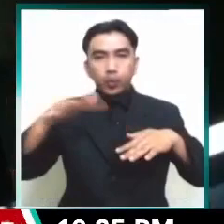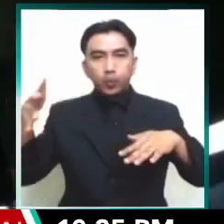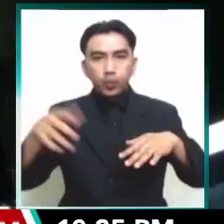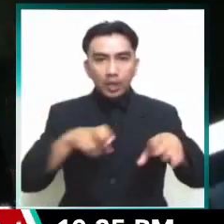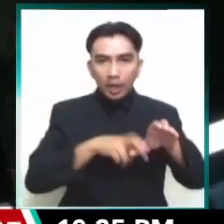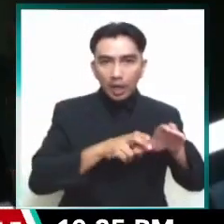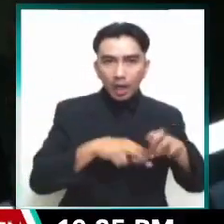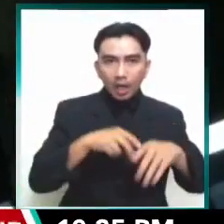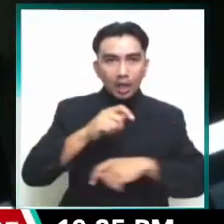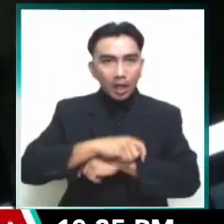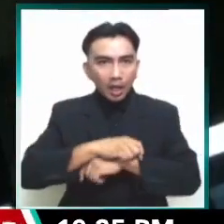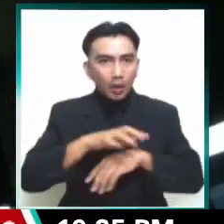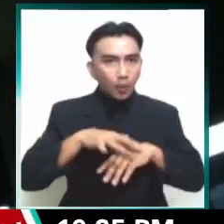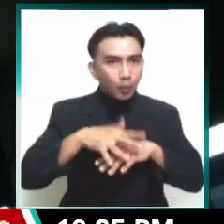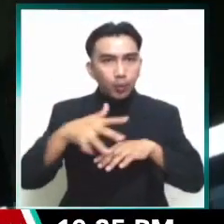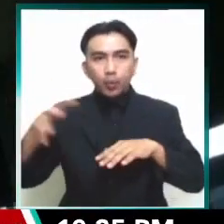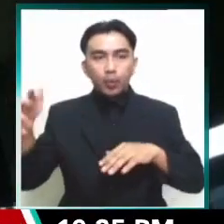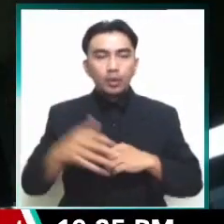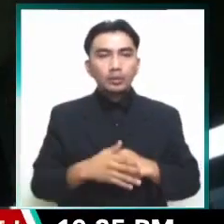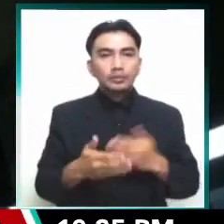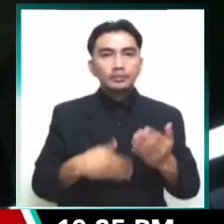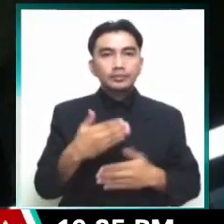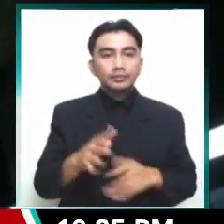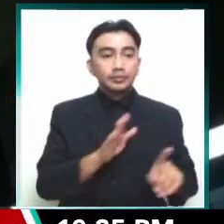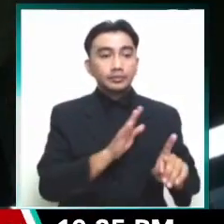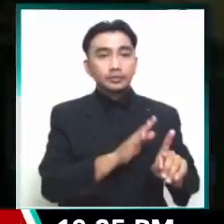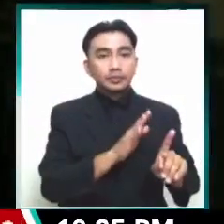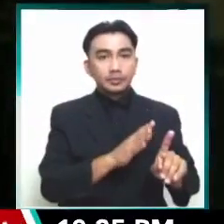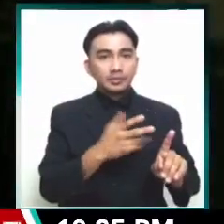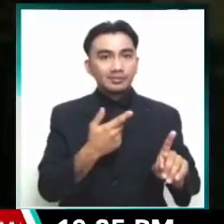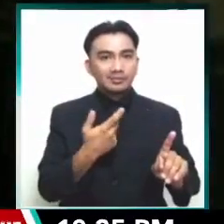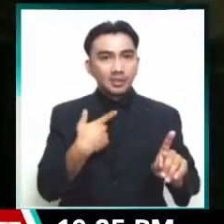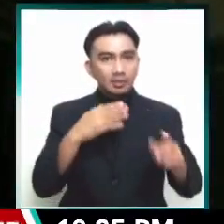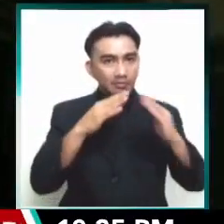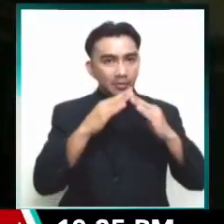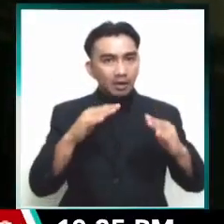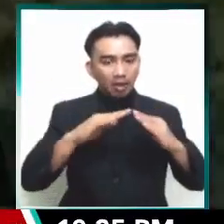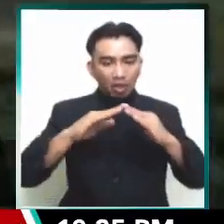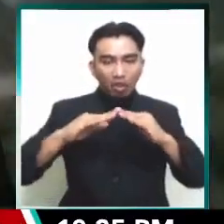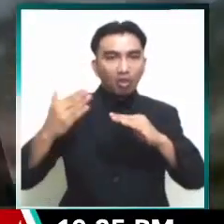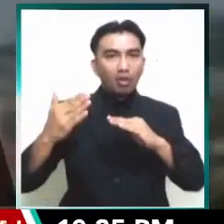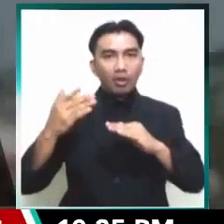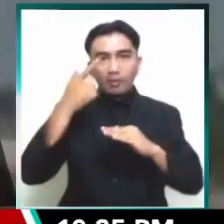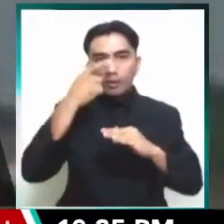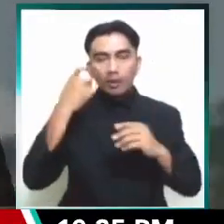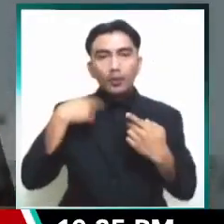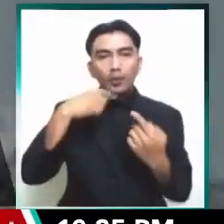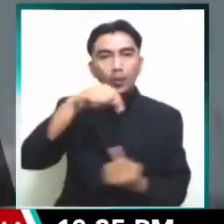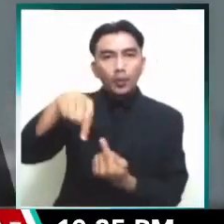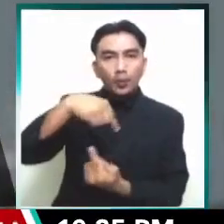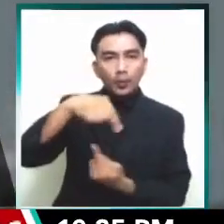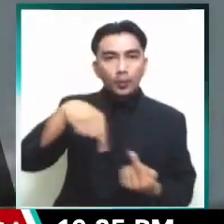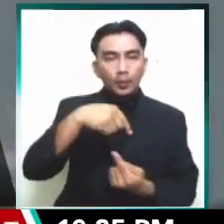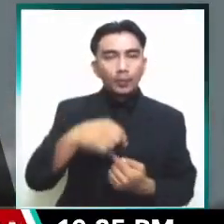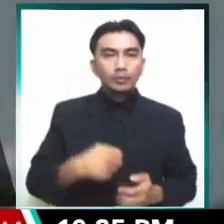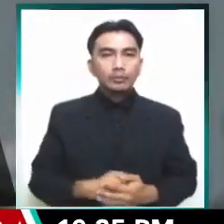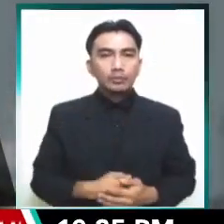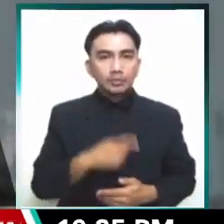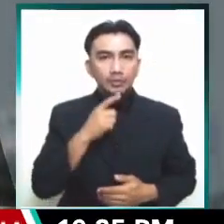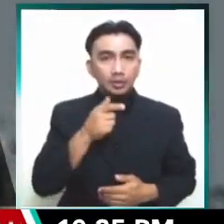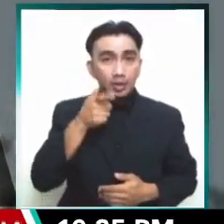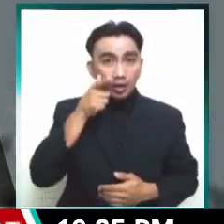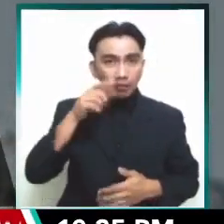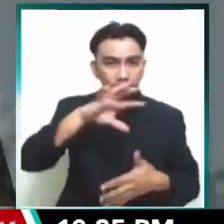Ang bahay ni Nanay Esperanza, natuklap ang bubong dahil sa buhawi. Hugis imbudong tore ng hangin din